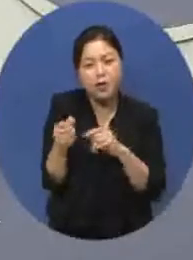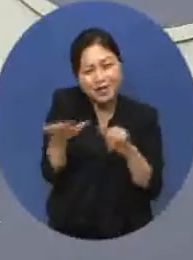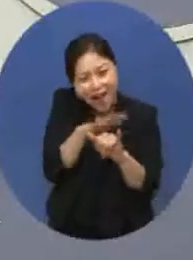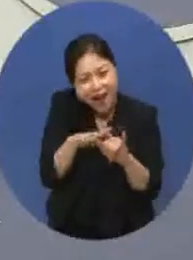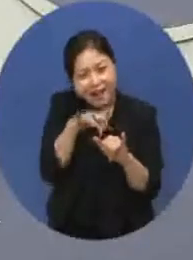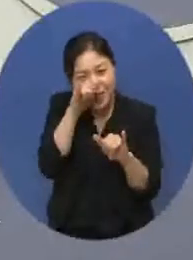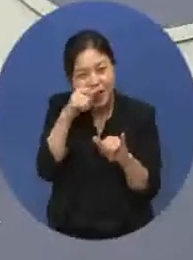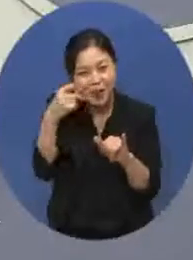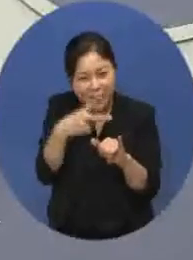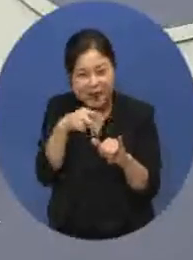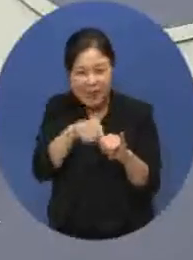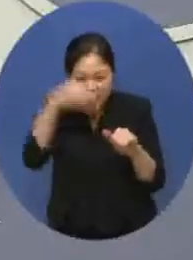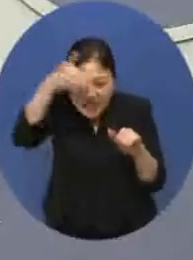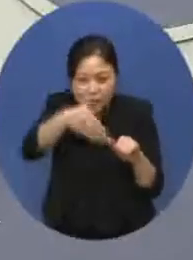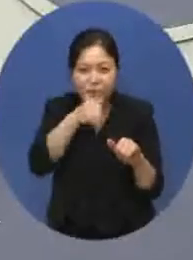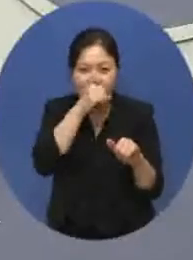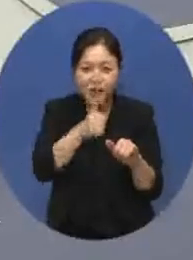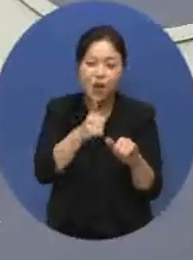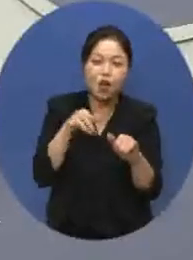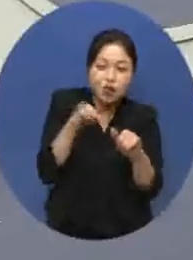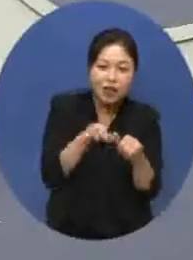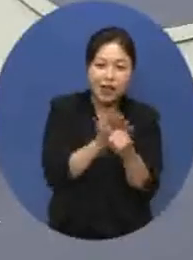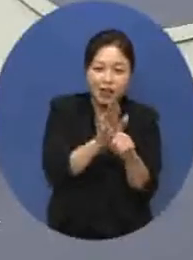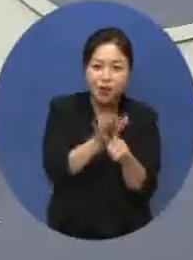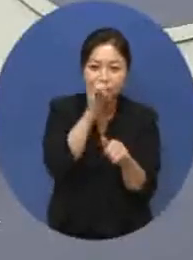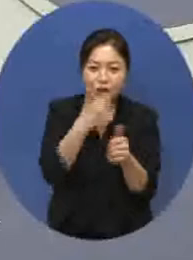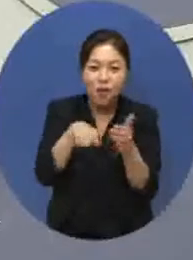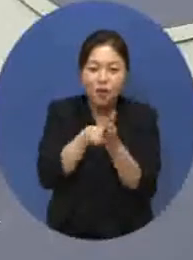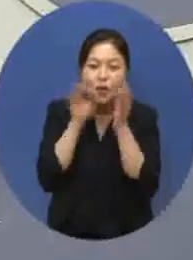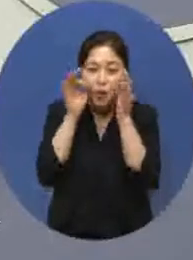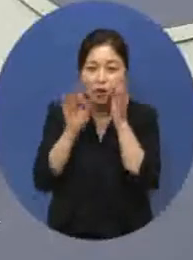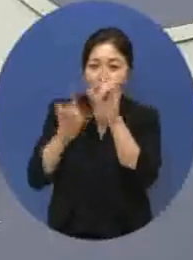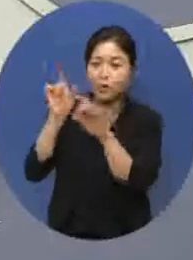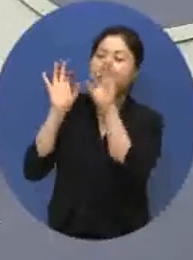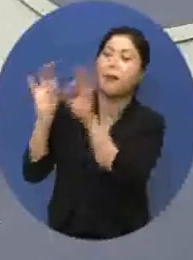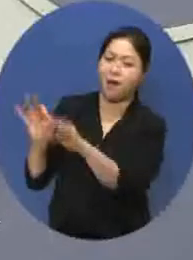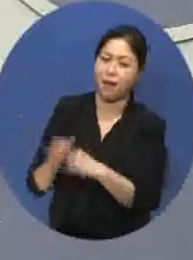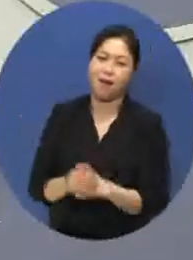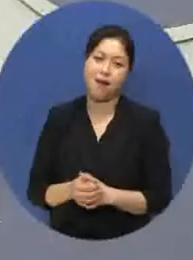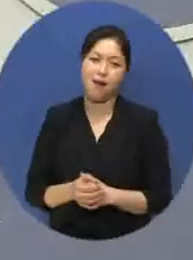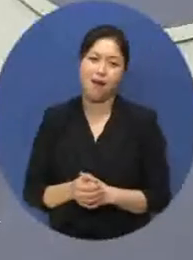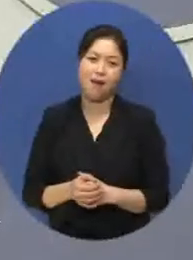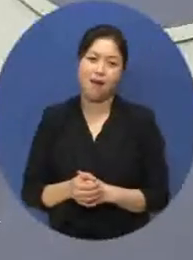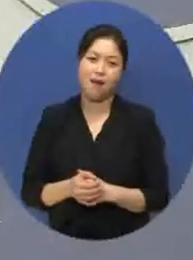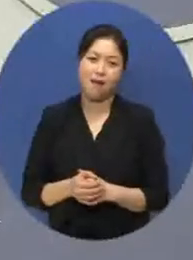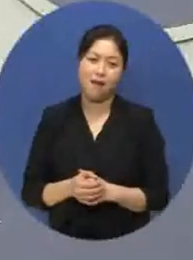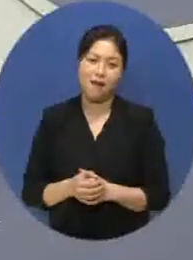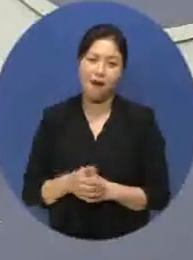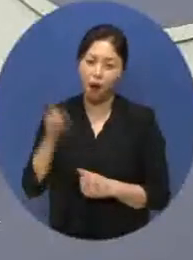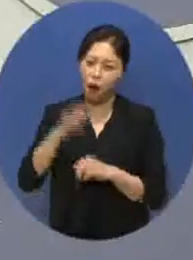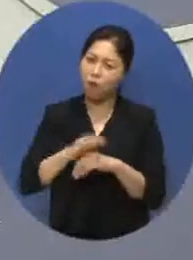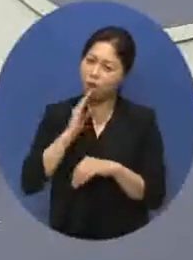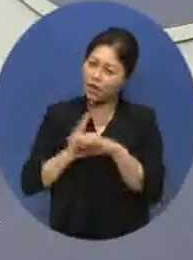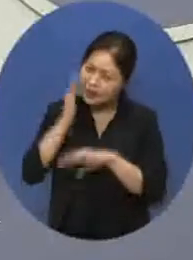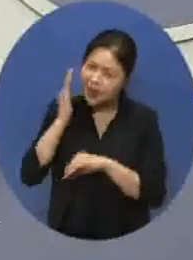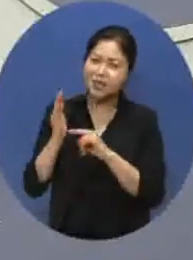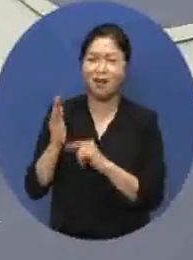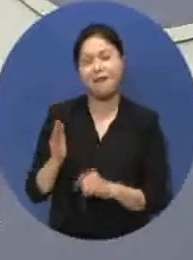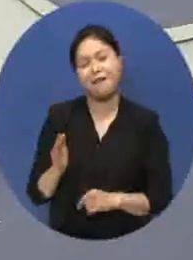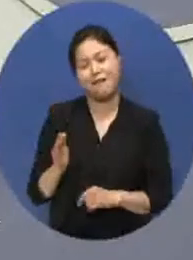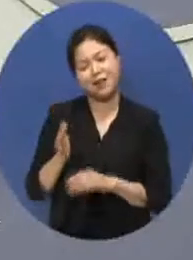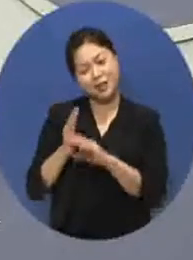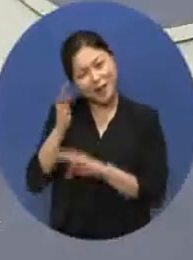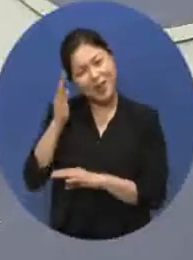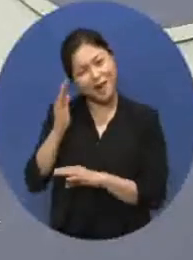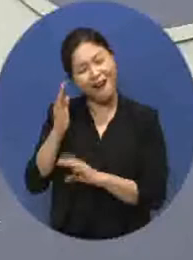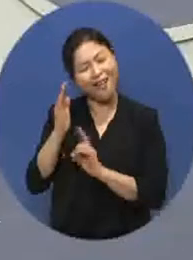뭐 이렇게 집념하시고 이렇게 투자하시고 그런 걸 보거든요. 경우에 따라서 조금 과하다. 저것도 좀 과하다